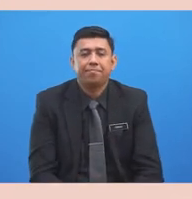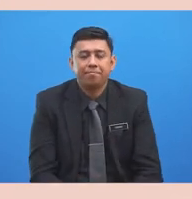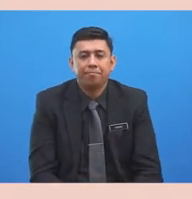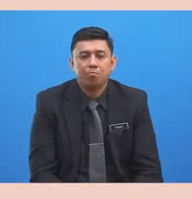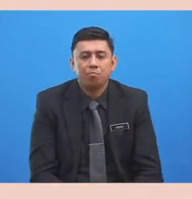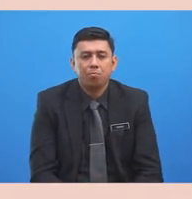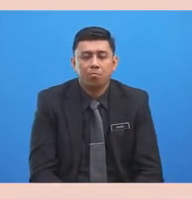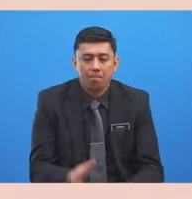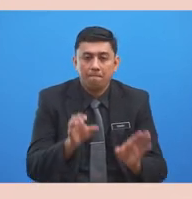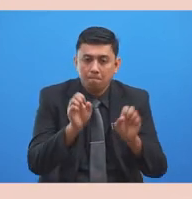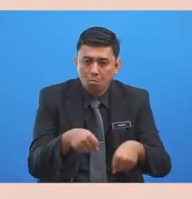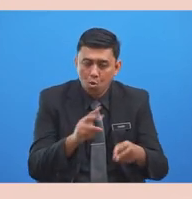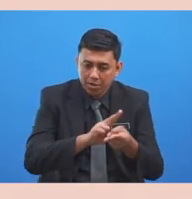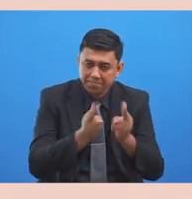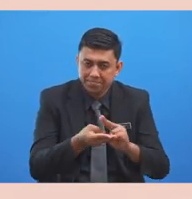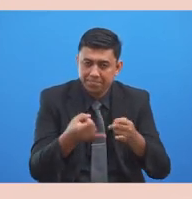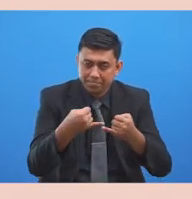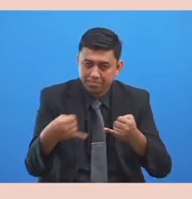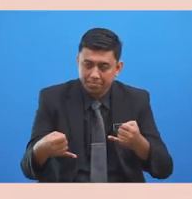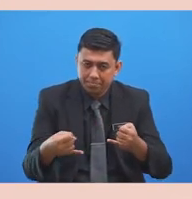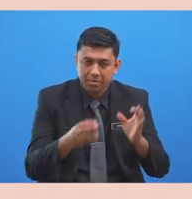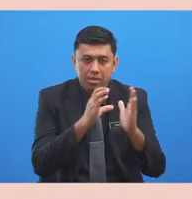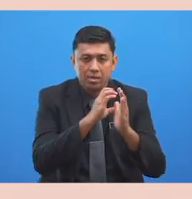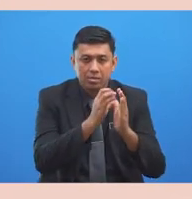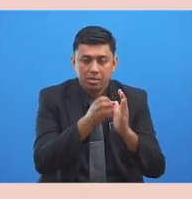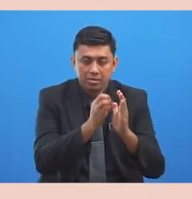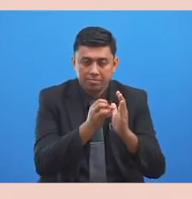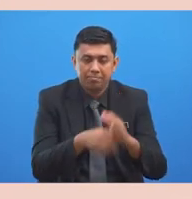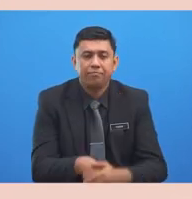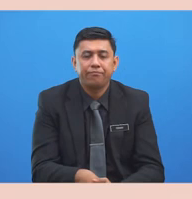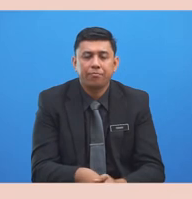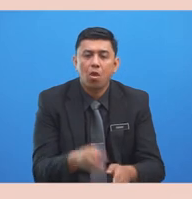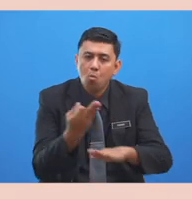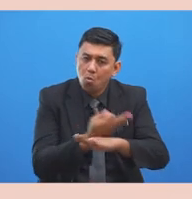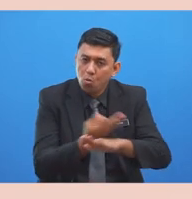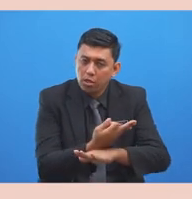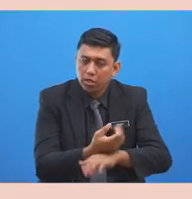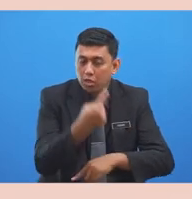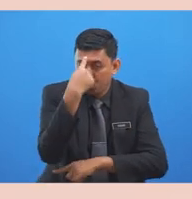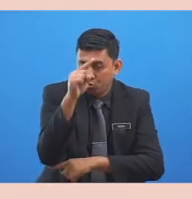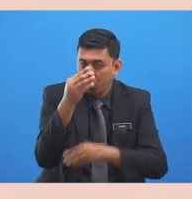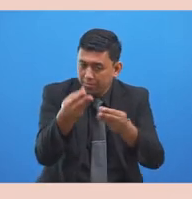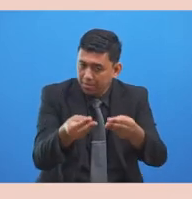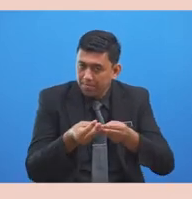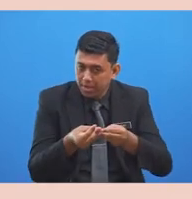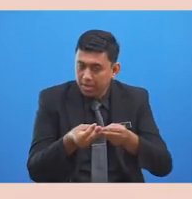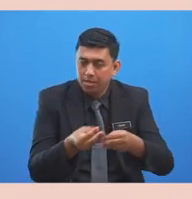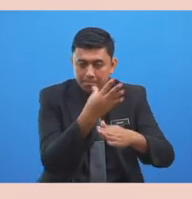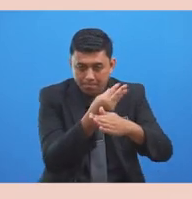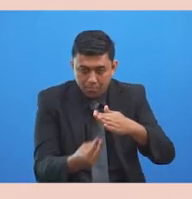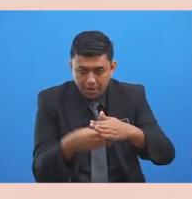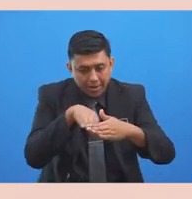Mengisytiharkan pemboleh ubah jenis data string yang berfungsi untuk menerima input